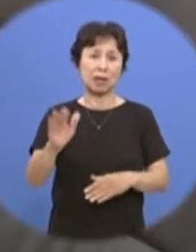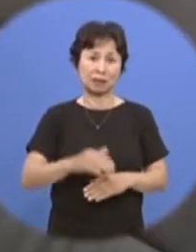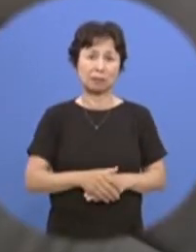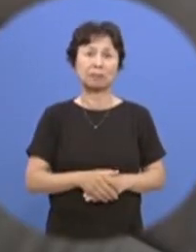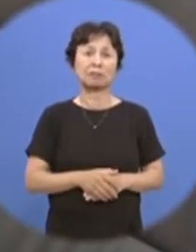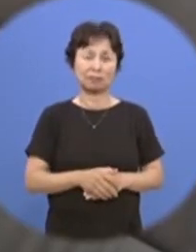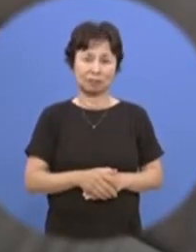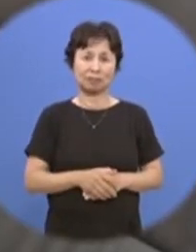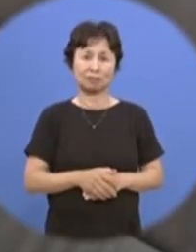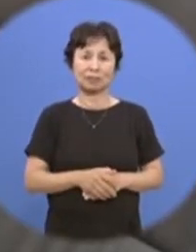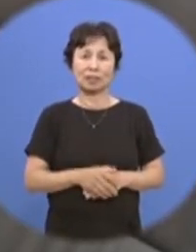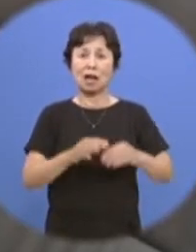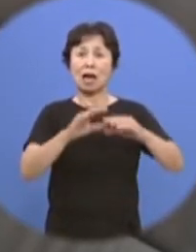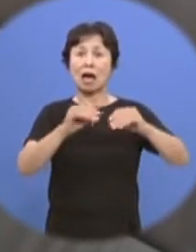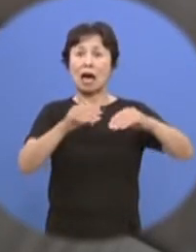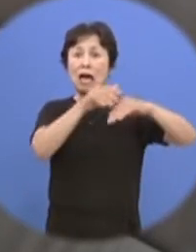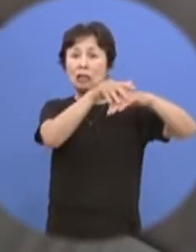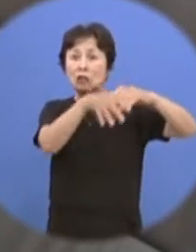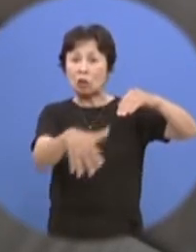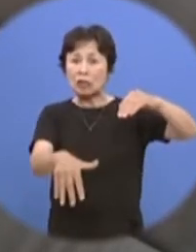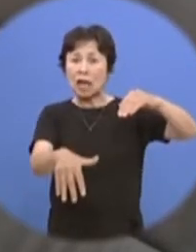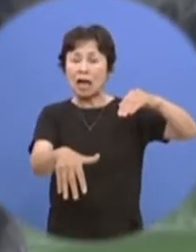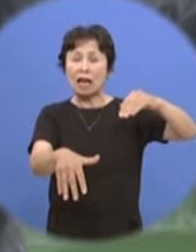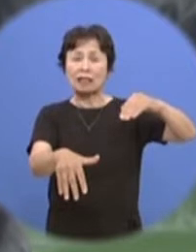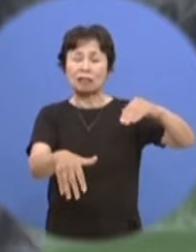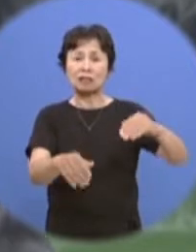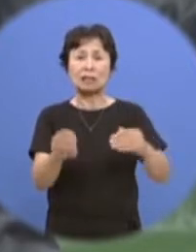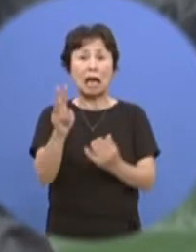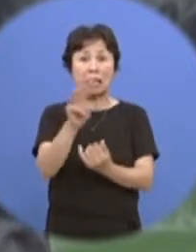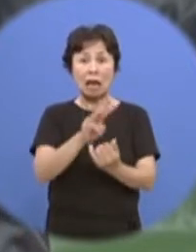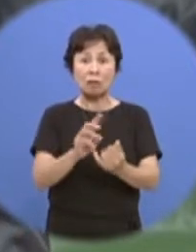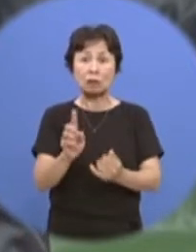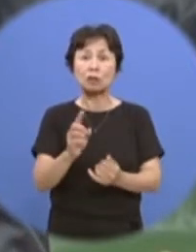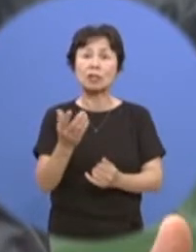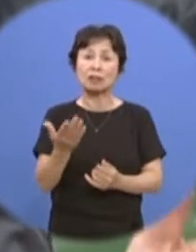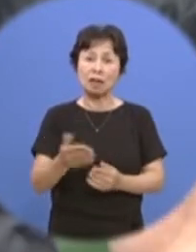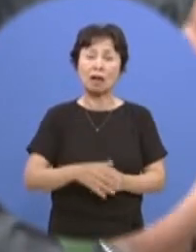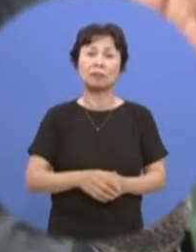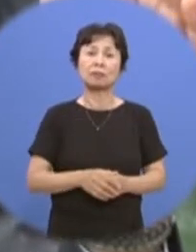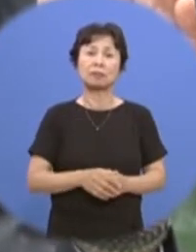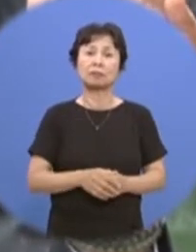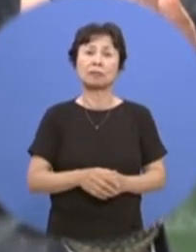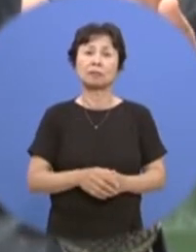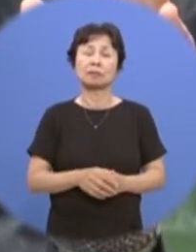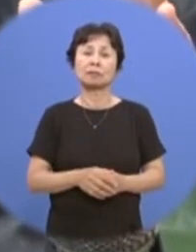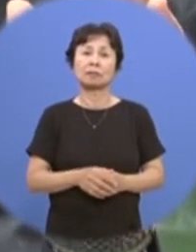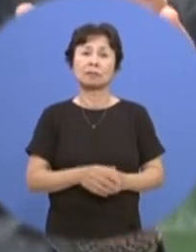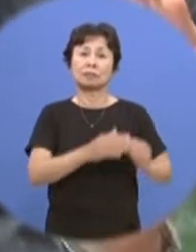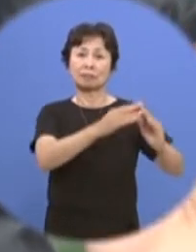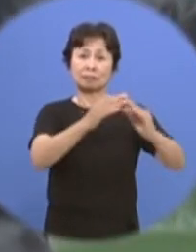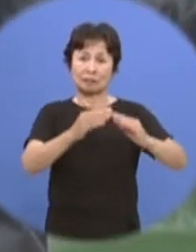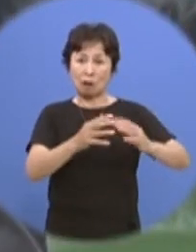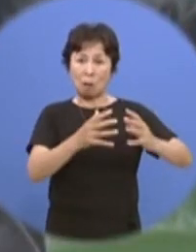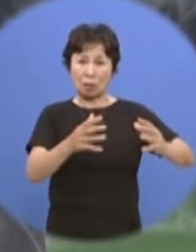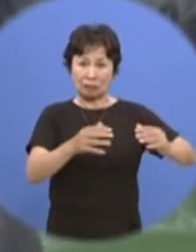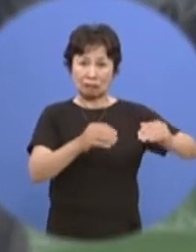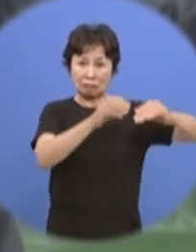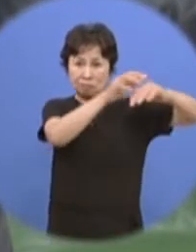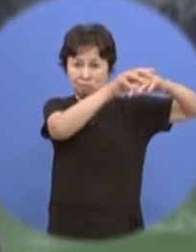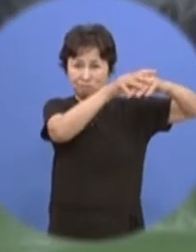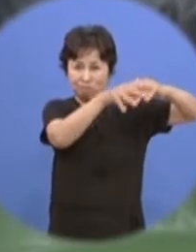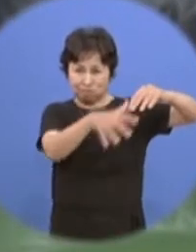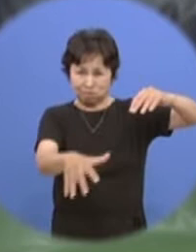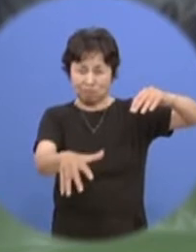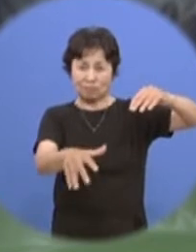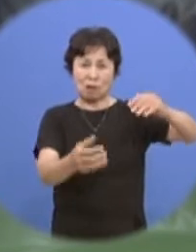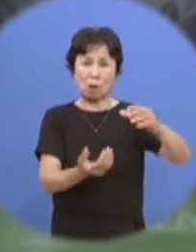い、 では土砂災害についてはいかがですか。 はいはい、集落が大きいと大規模な土砂災害が発生する場合